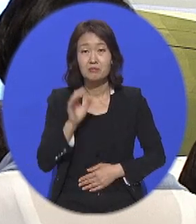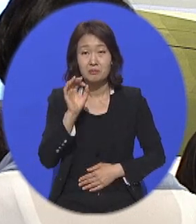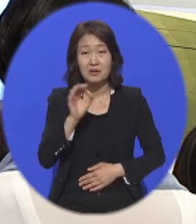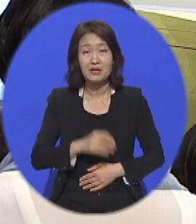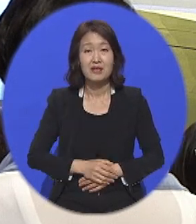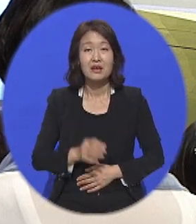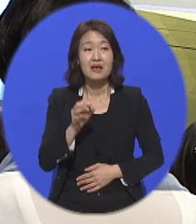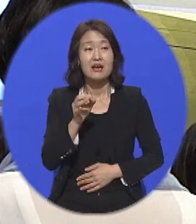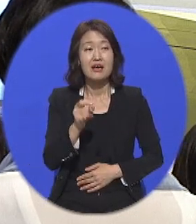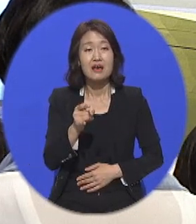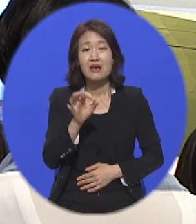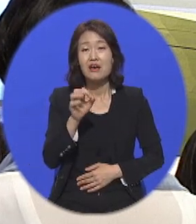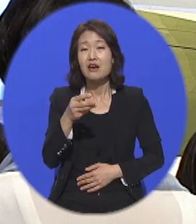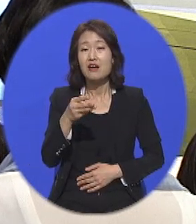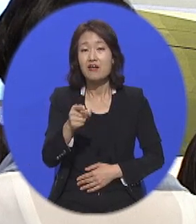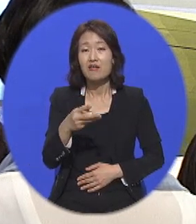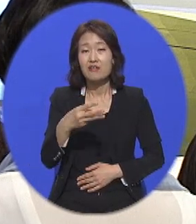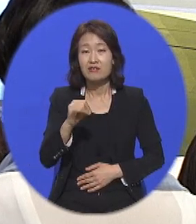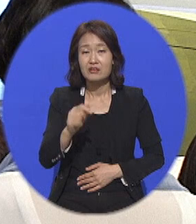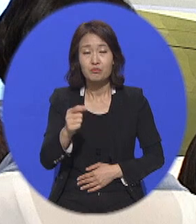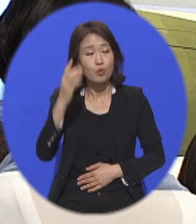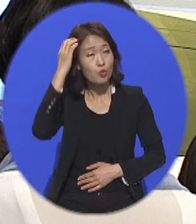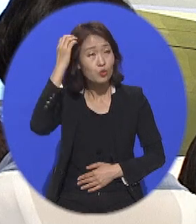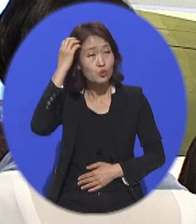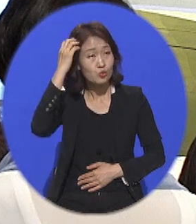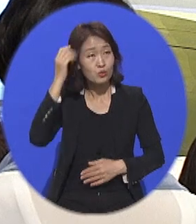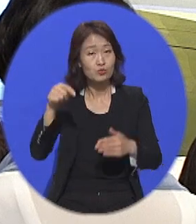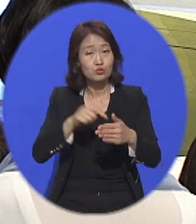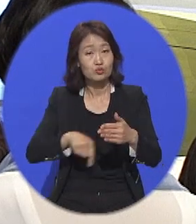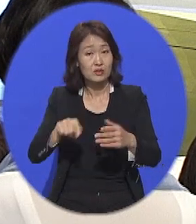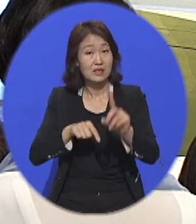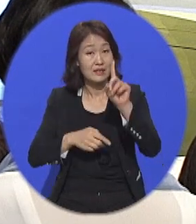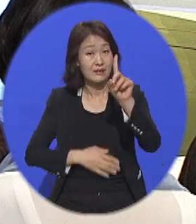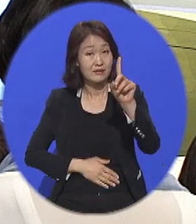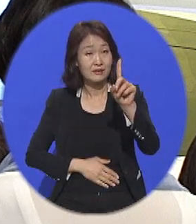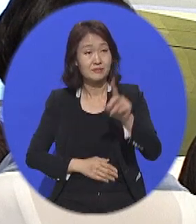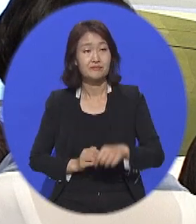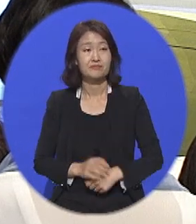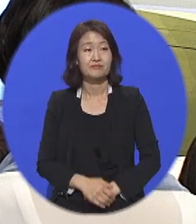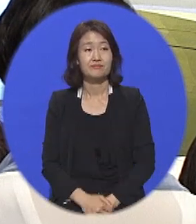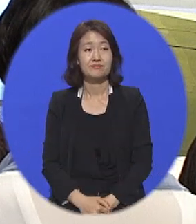들어보셨죠? 예, 이걸 이제 고통의 또 한 부분을 말씀드리겠습니다.